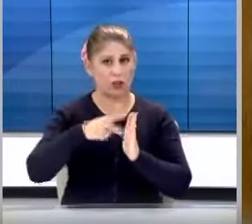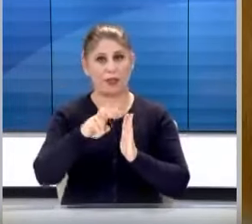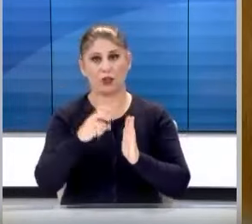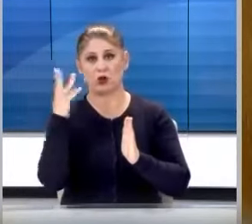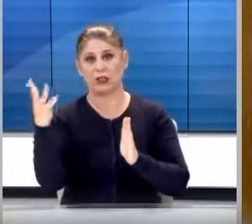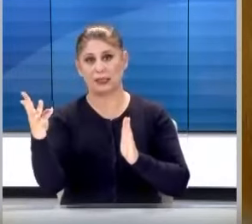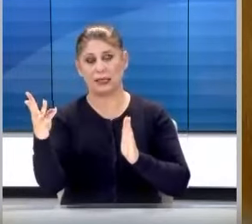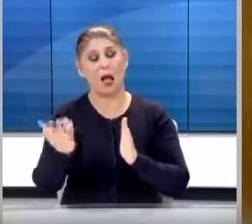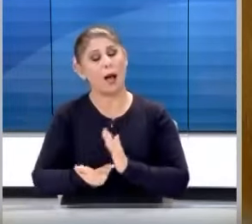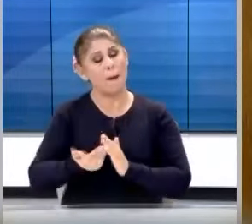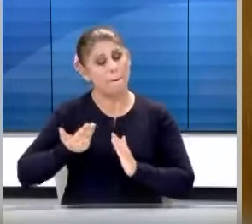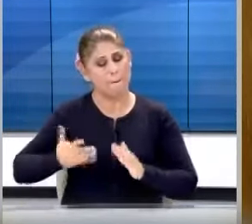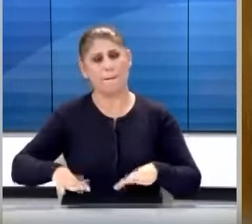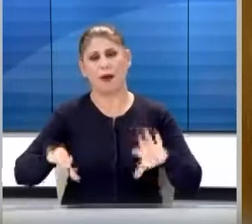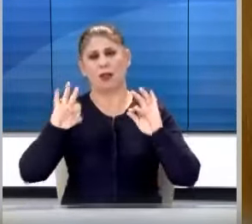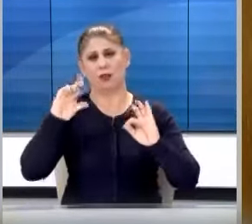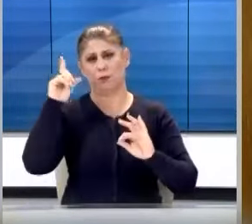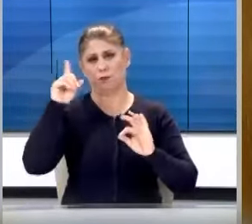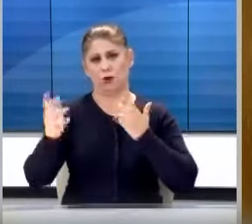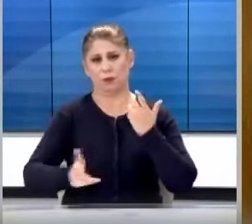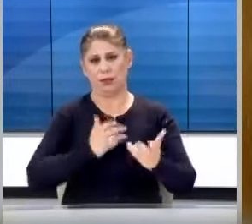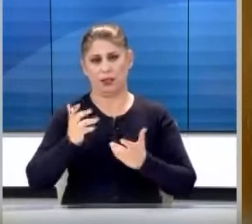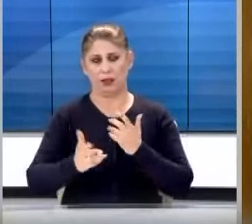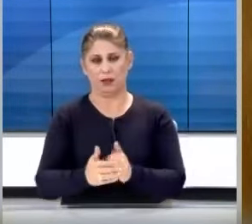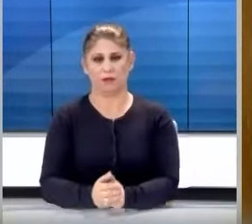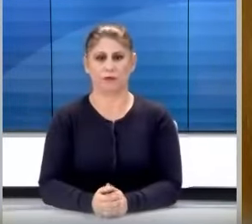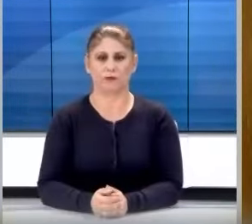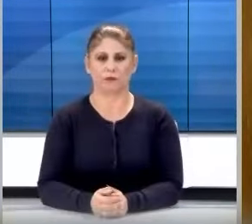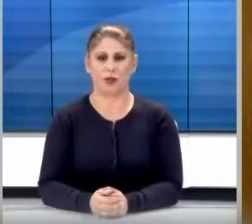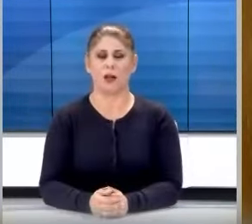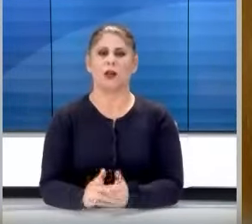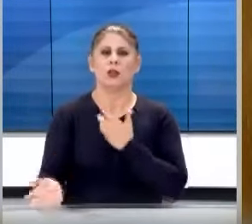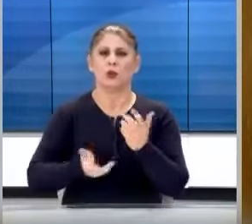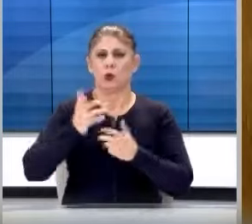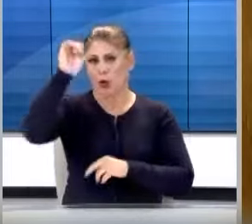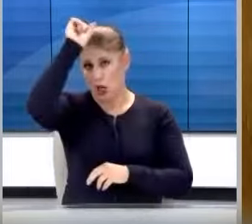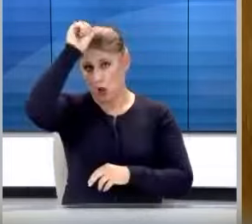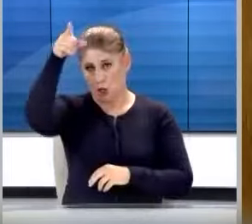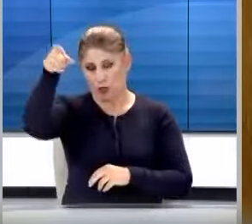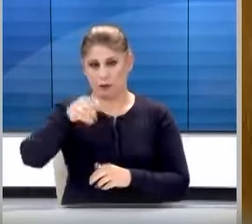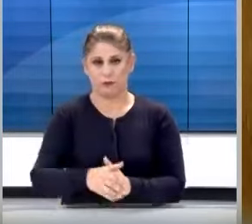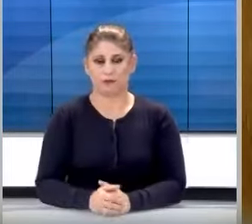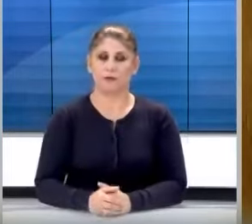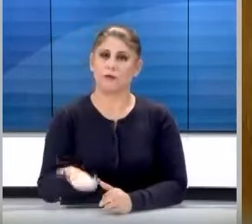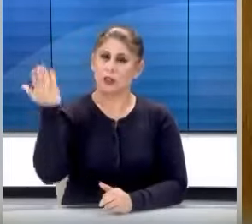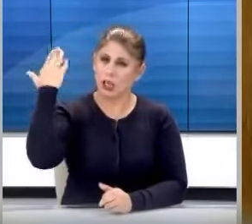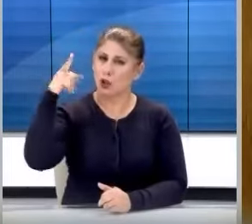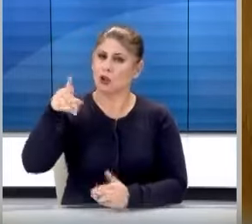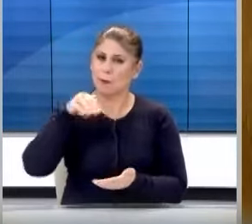του 2023, πριν ξεσπάσει η πρώτη πυρκαγιά που κατέκαψε τη Ρόδο. Και τότε